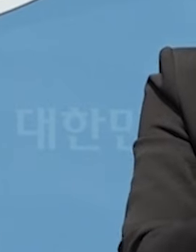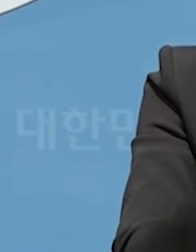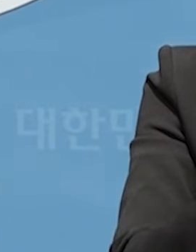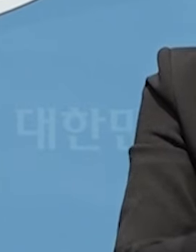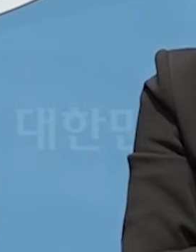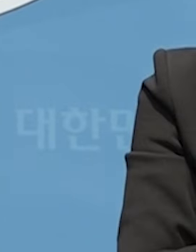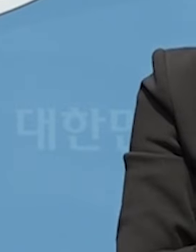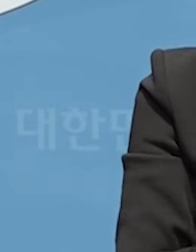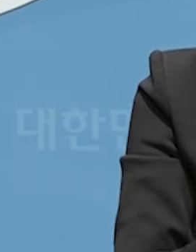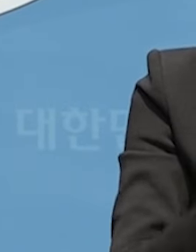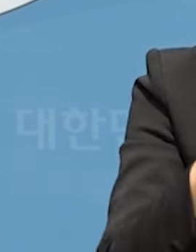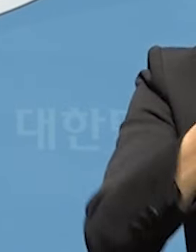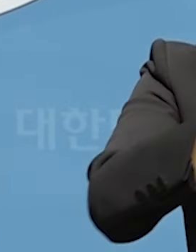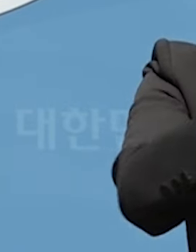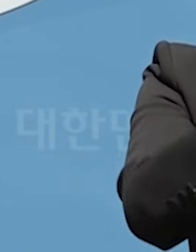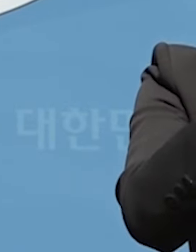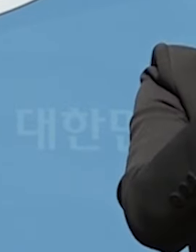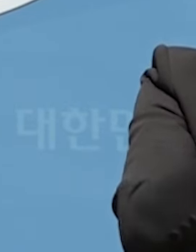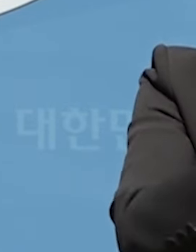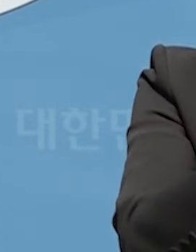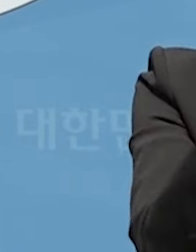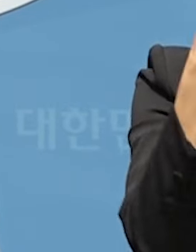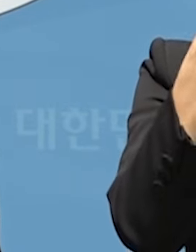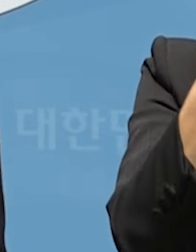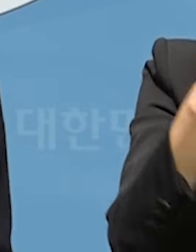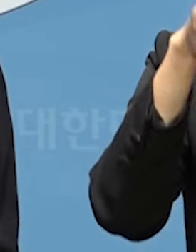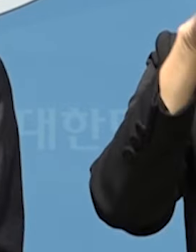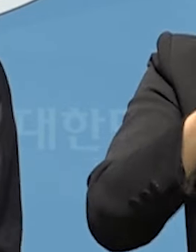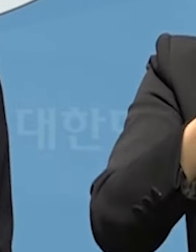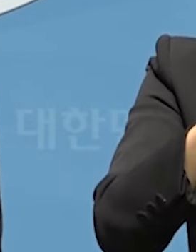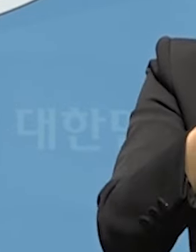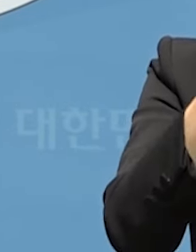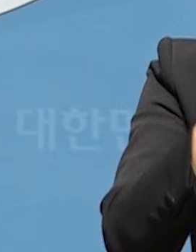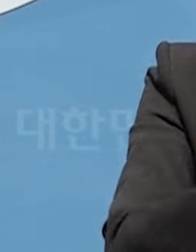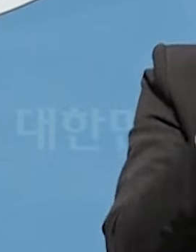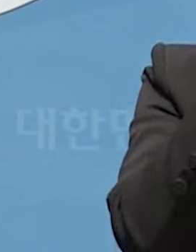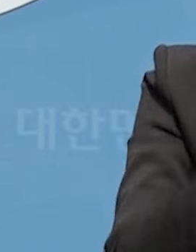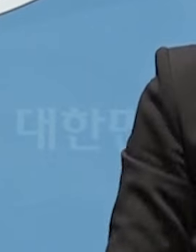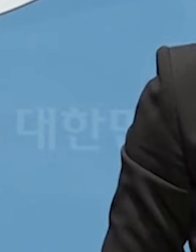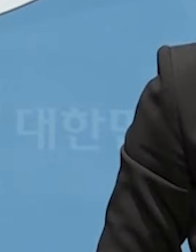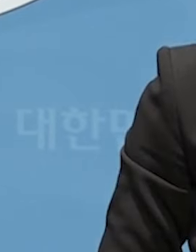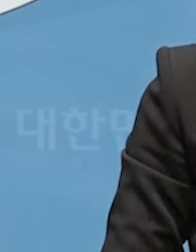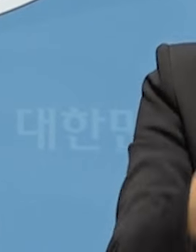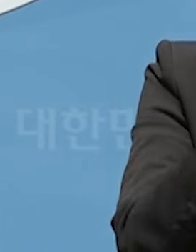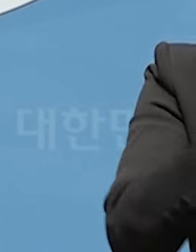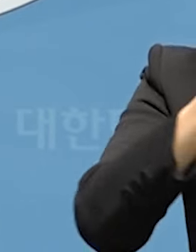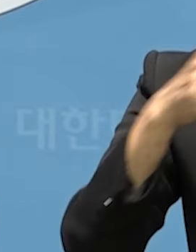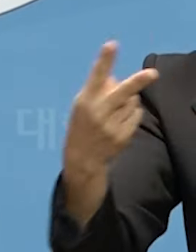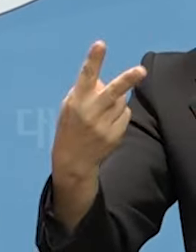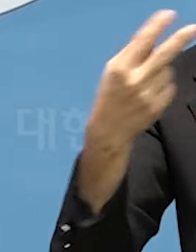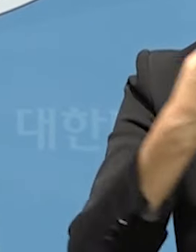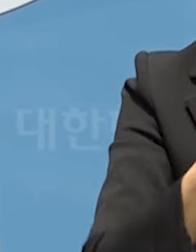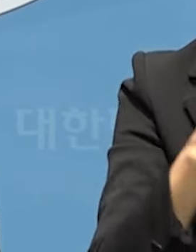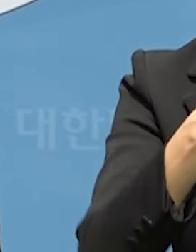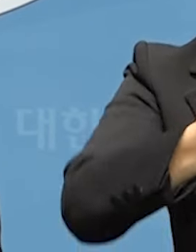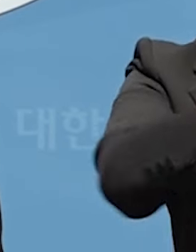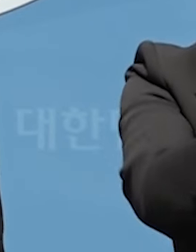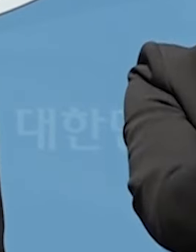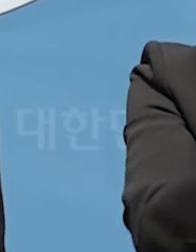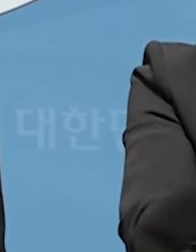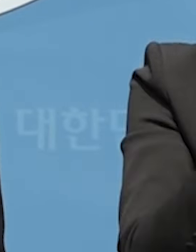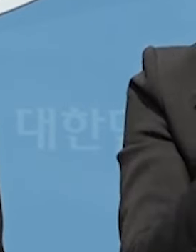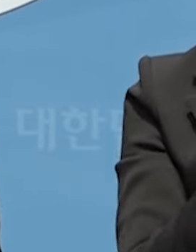민간 임대주택 제도의 본래 목적을 훼손하고 있습니다 개정안을 통해 임대 사업자와